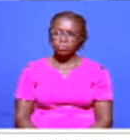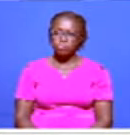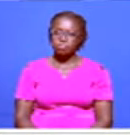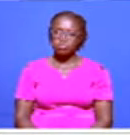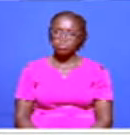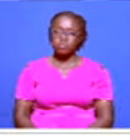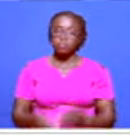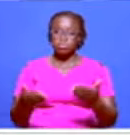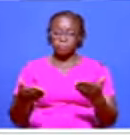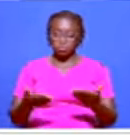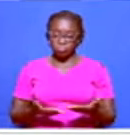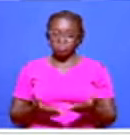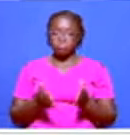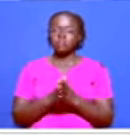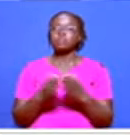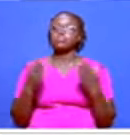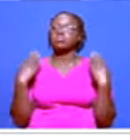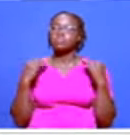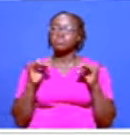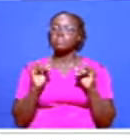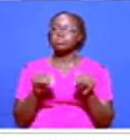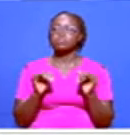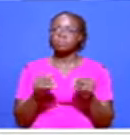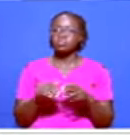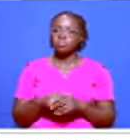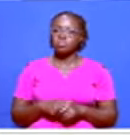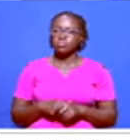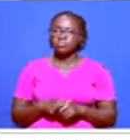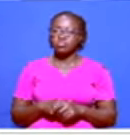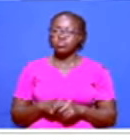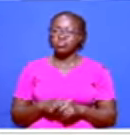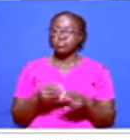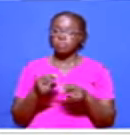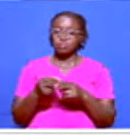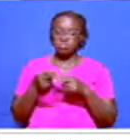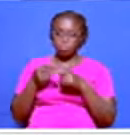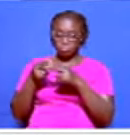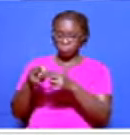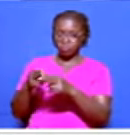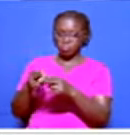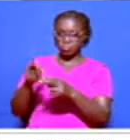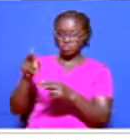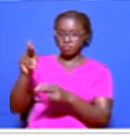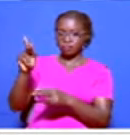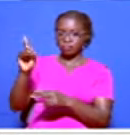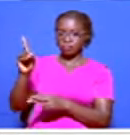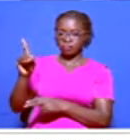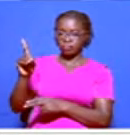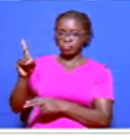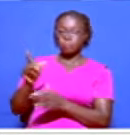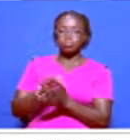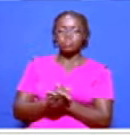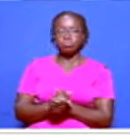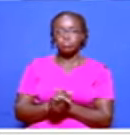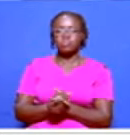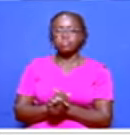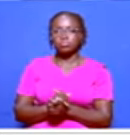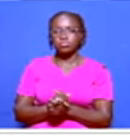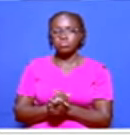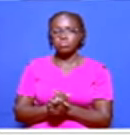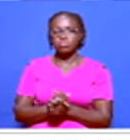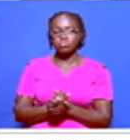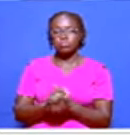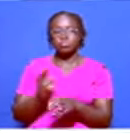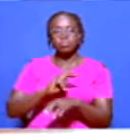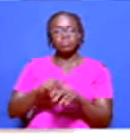Karibu sasa mwanasporti, tujitosenye ugani. Kama kawaida wengi, wanita Karanja Devi na Mokipenda KD. Timu ya taifa ya